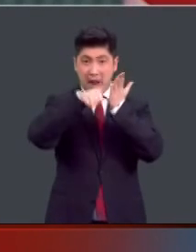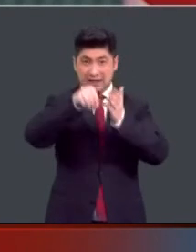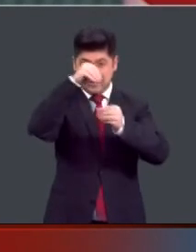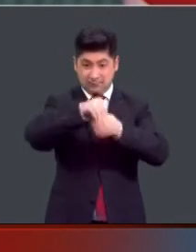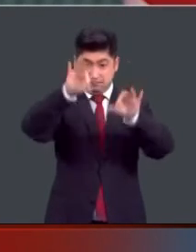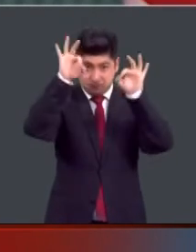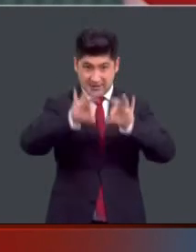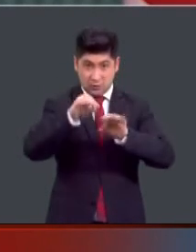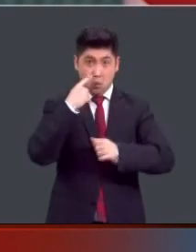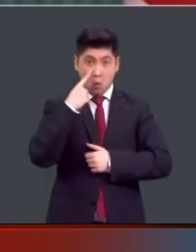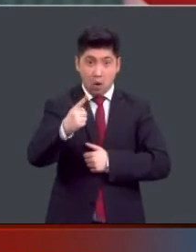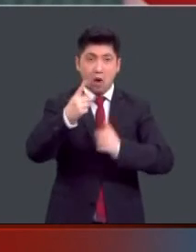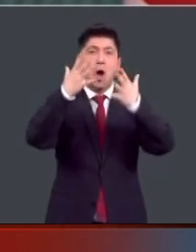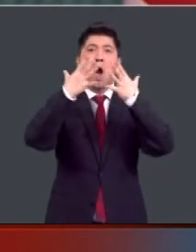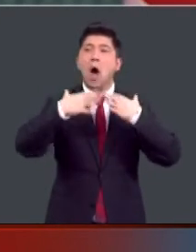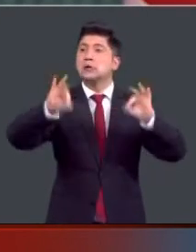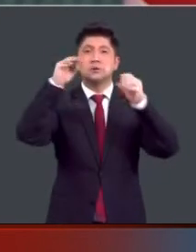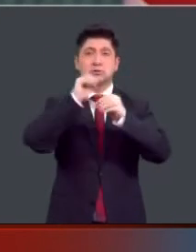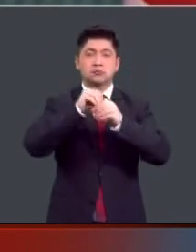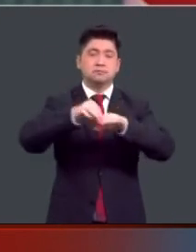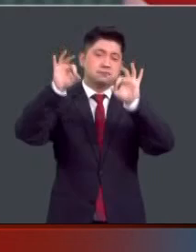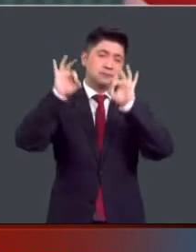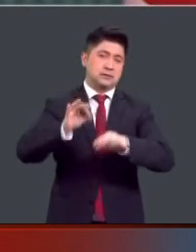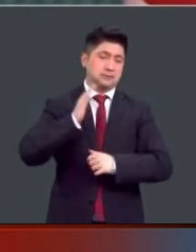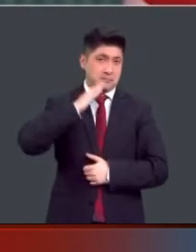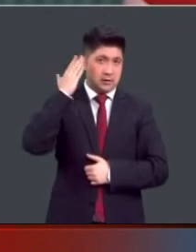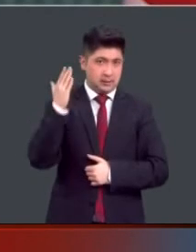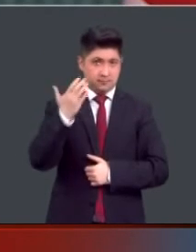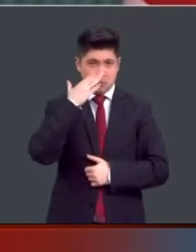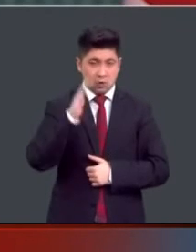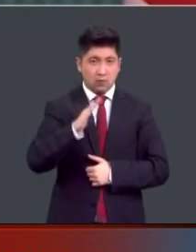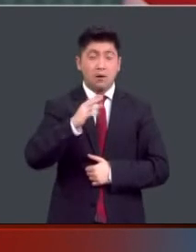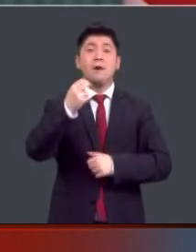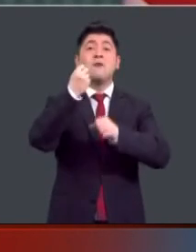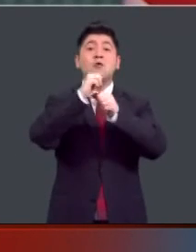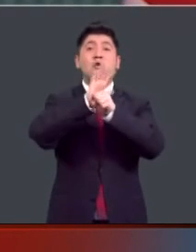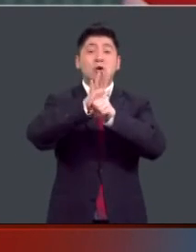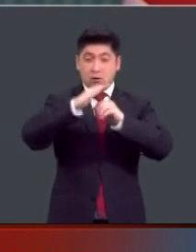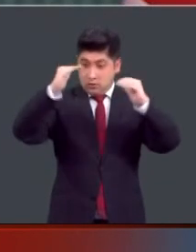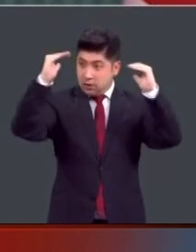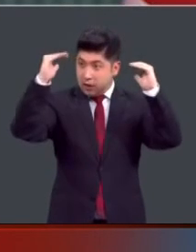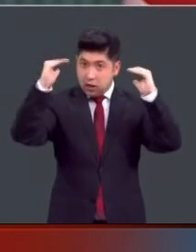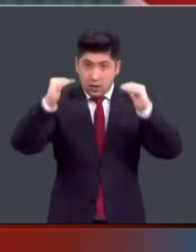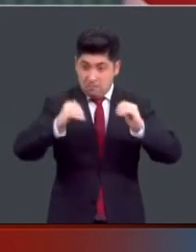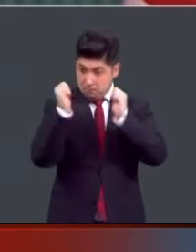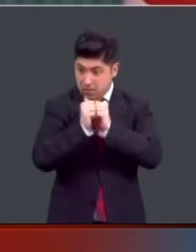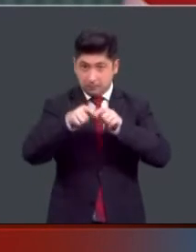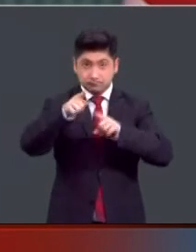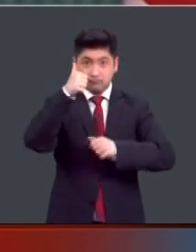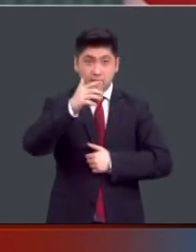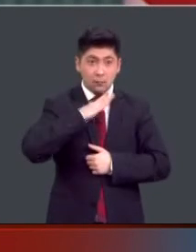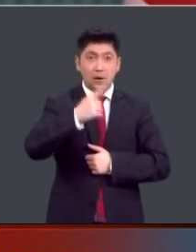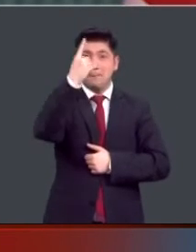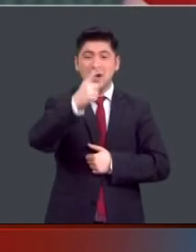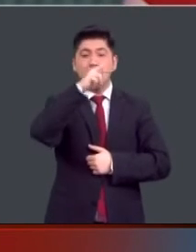başlaması için hazırlıklara başlanacak vaka sayılarında ki iyileşmeye paralel olarak